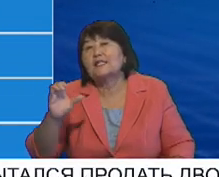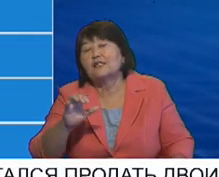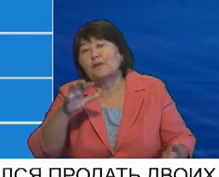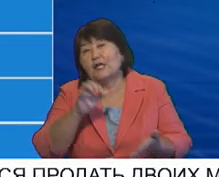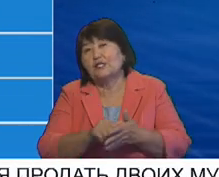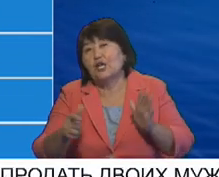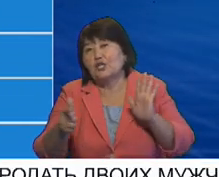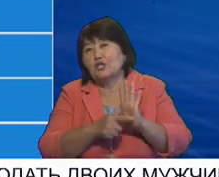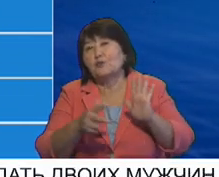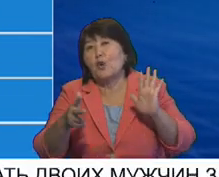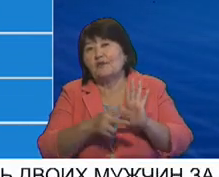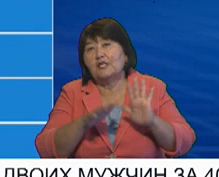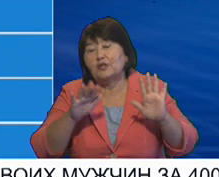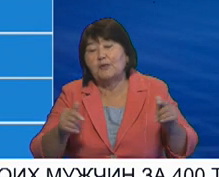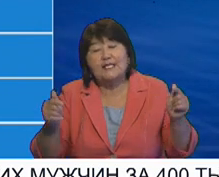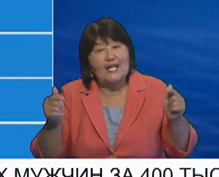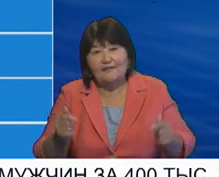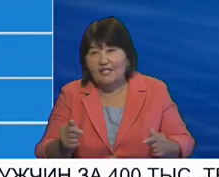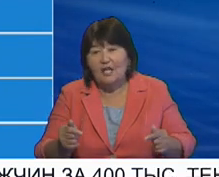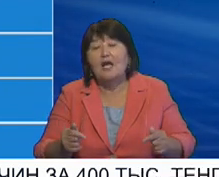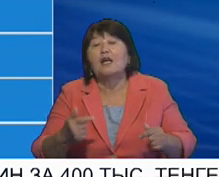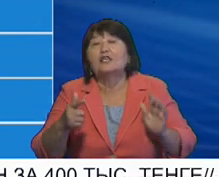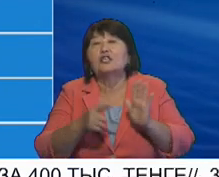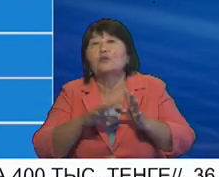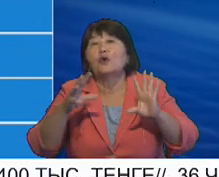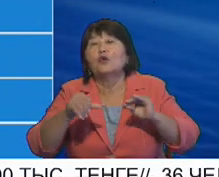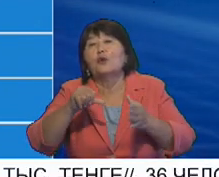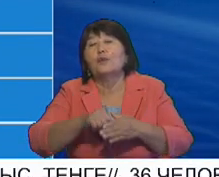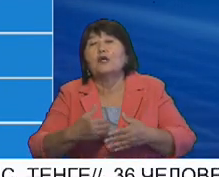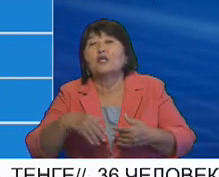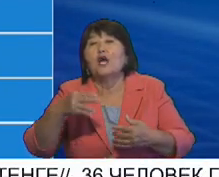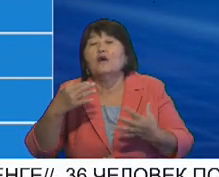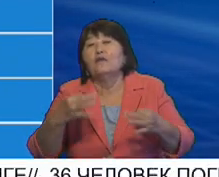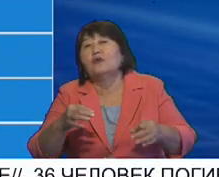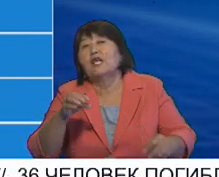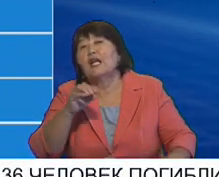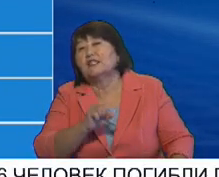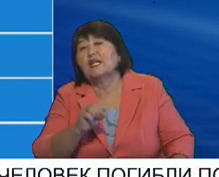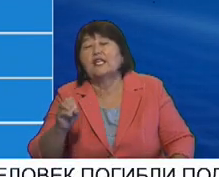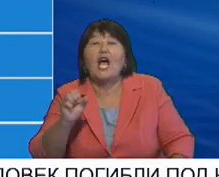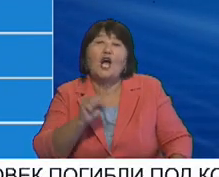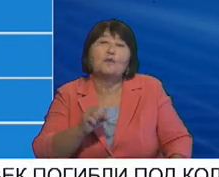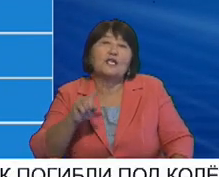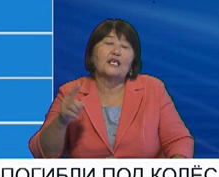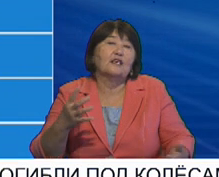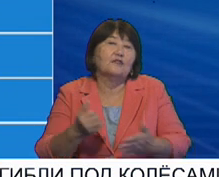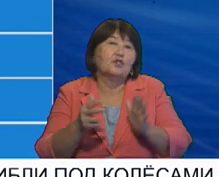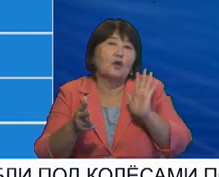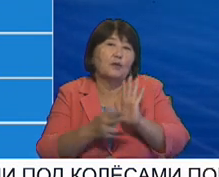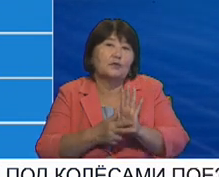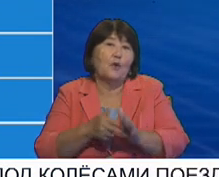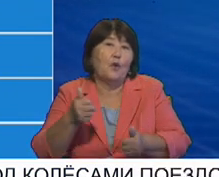заняли 7-е и 8-е места соответственно. 7-й результат также показал вольник Алишер Иргали. Амир Закиров занял 8-е место в